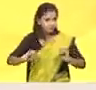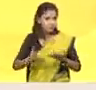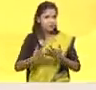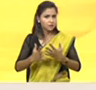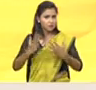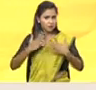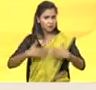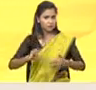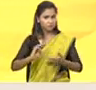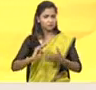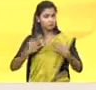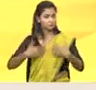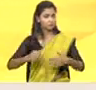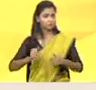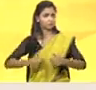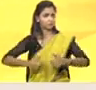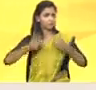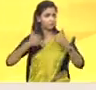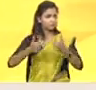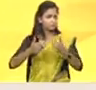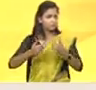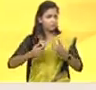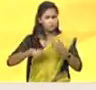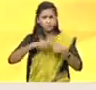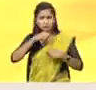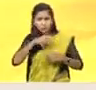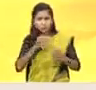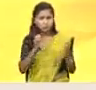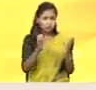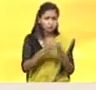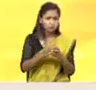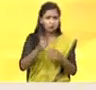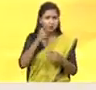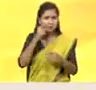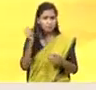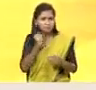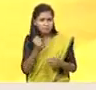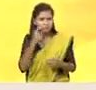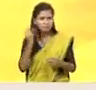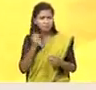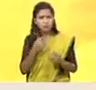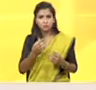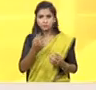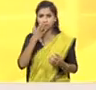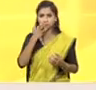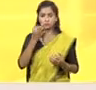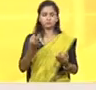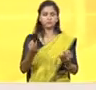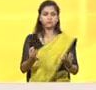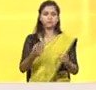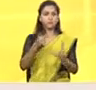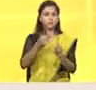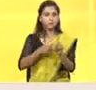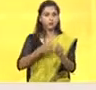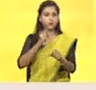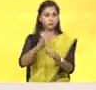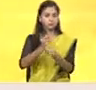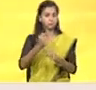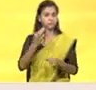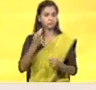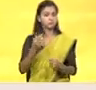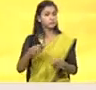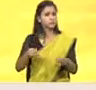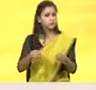स्वस्थ रहने के लिए आज हर आयु, हर वर्ग के लोग योग को अपना रहे हैं। लोग